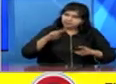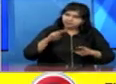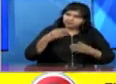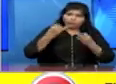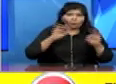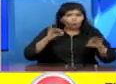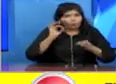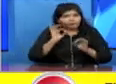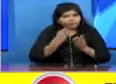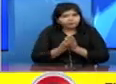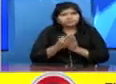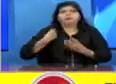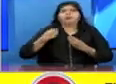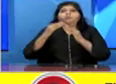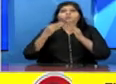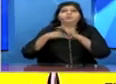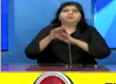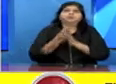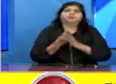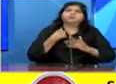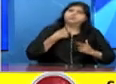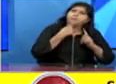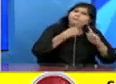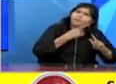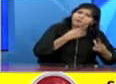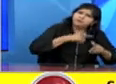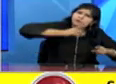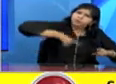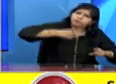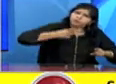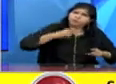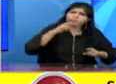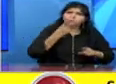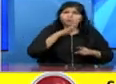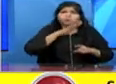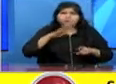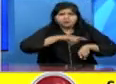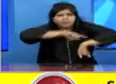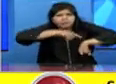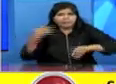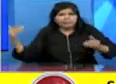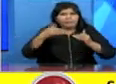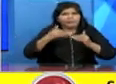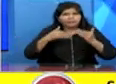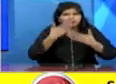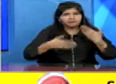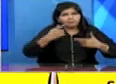आएंगे तब आपको घर भेज सकते हैं। और हम इसीलिए उनकी बार बार हर 2-3-4 घंटे में उनके पास जाते हैं, मिलते हैं, उनसे पूछते हैं।